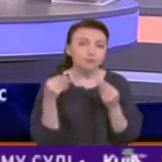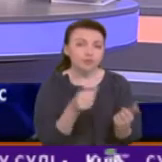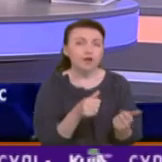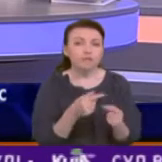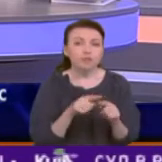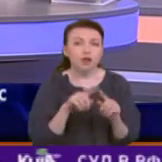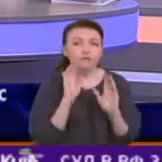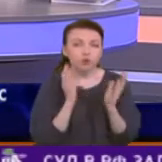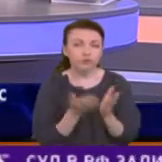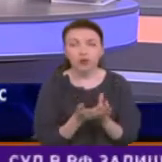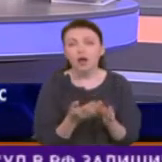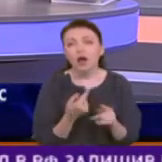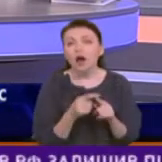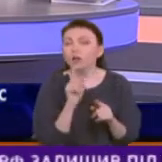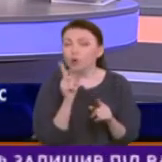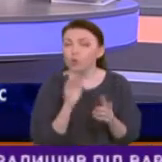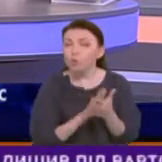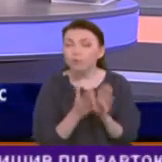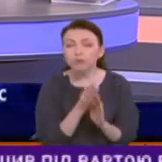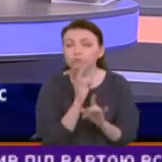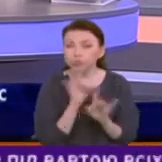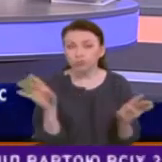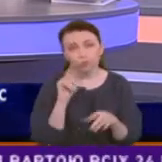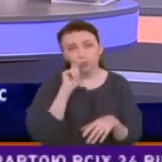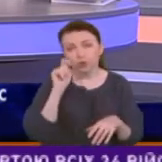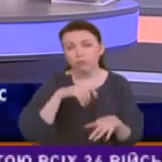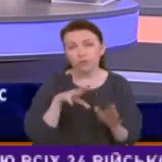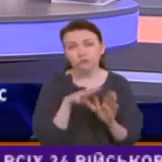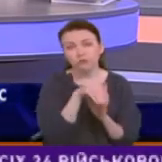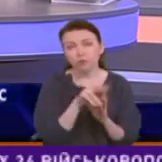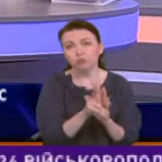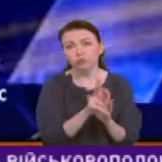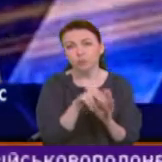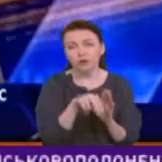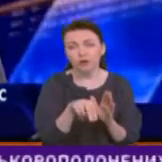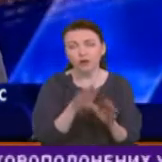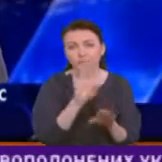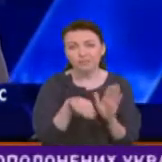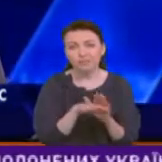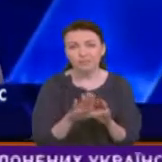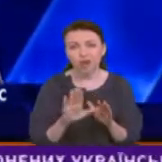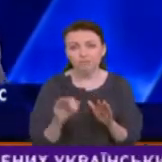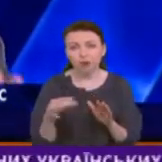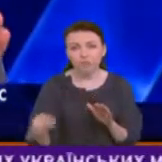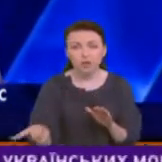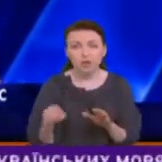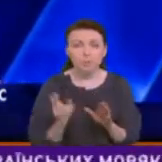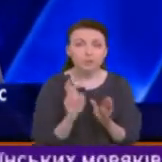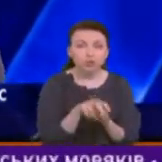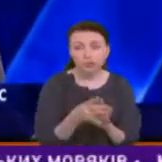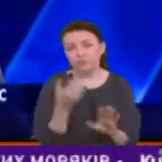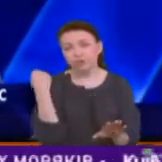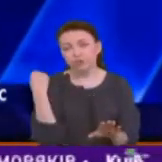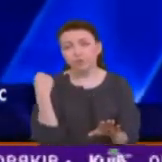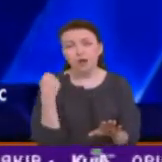автокефалії. Але умова – не буде того, щоб Україна була в складі Константинопольського патріархата під Варфоломієм. Тобто прийшли і пішли.